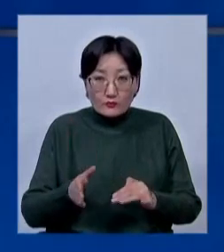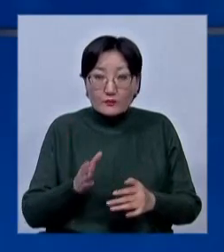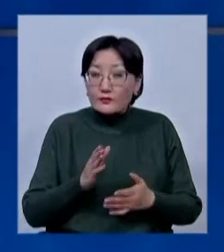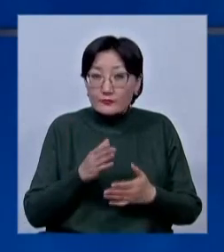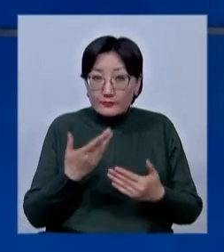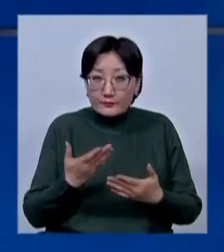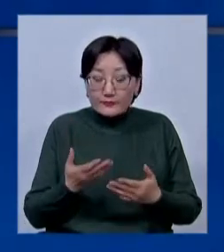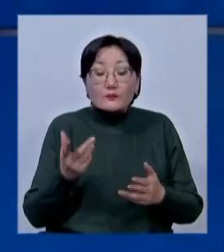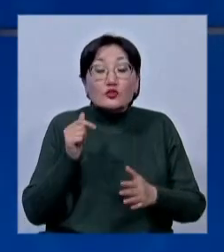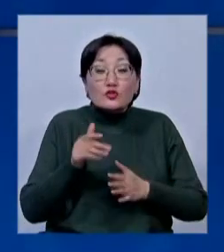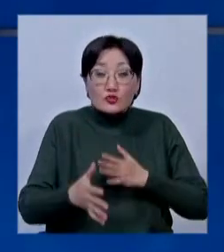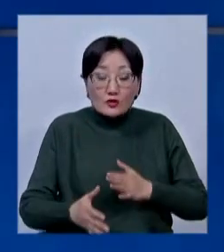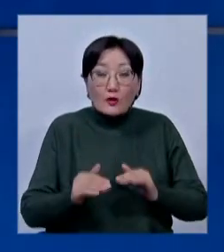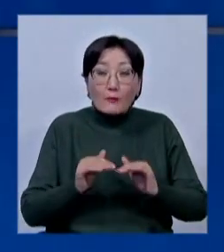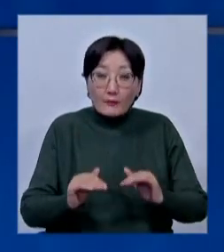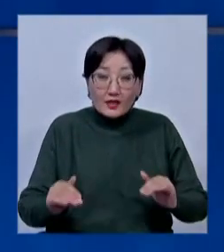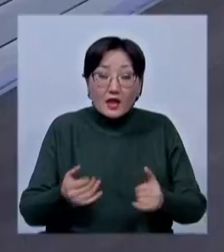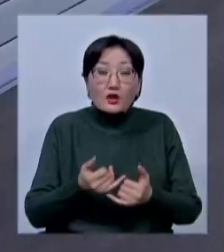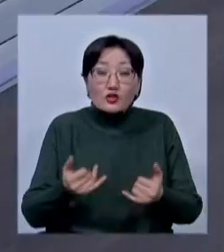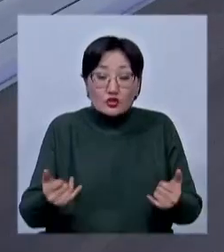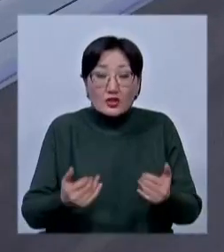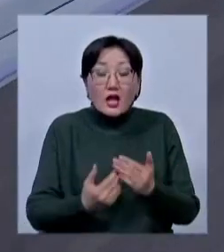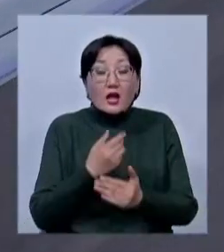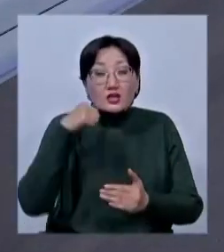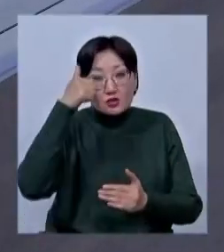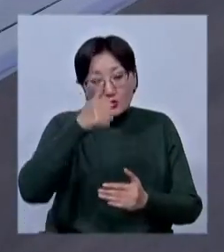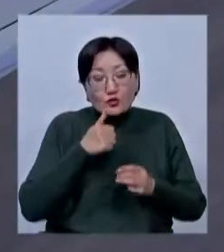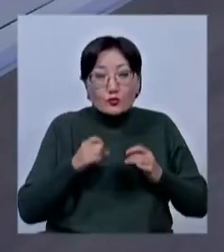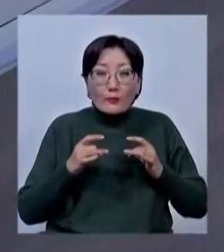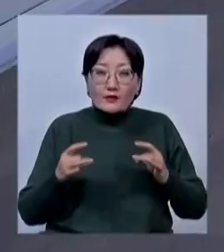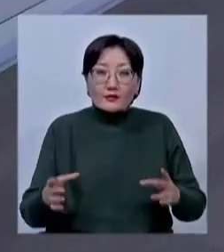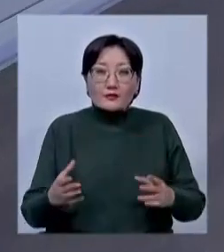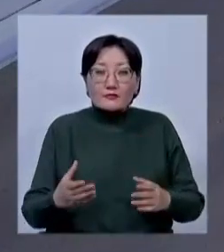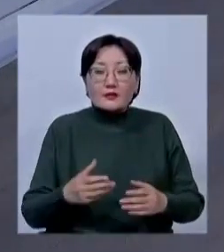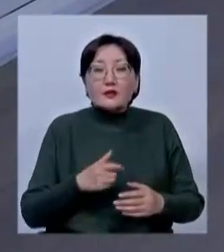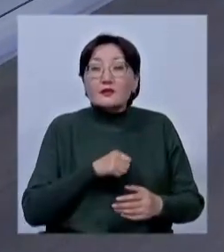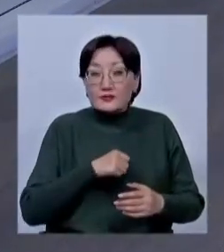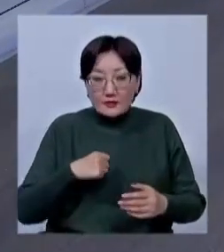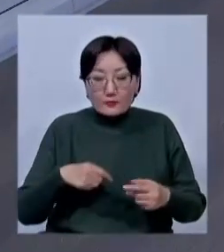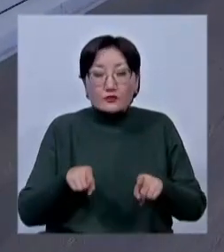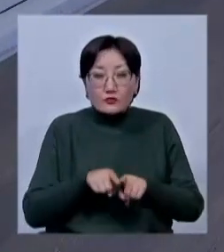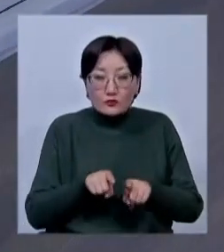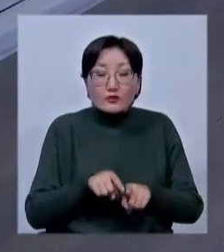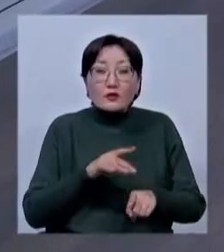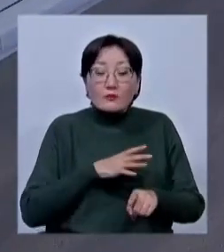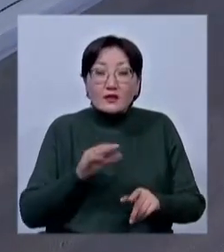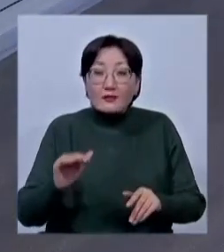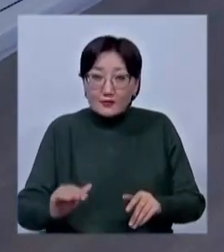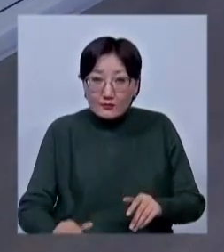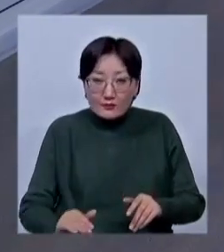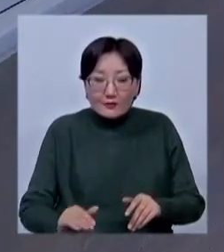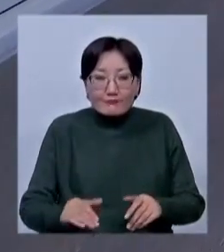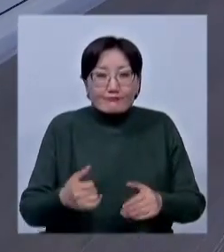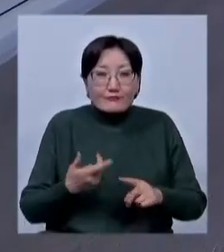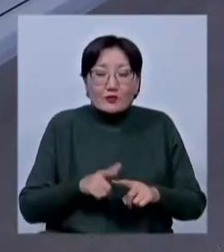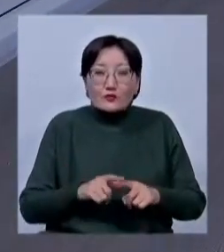Мен түсінемін, бала үшін жаңа жыл деген мереке, өзімізде бала болдық қой, ол керемет мереке, ғажайып